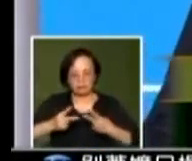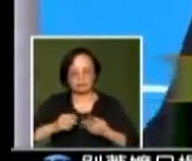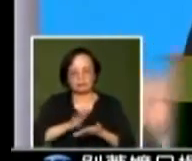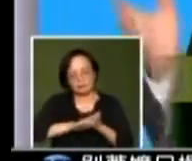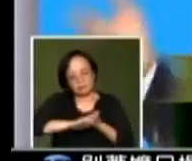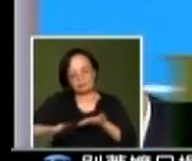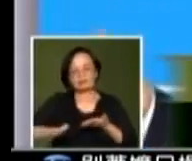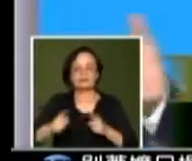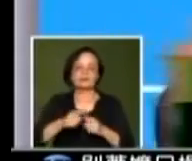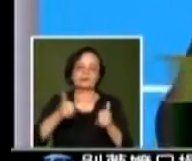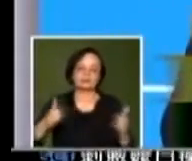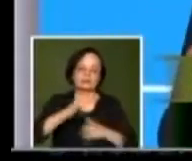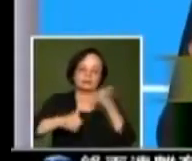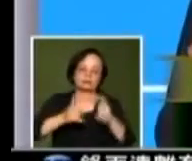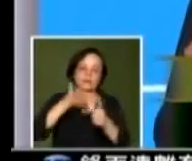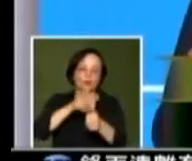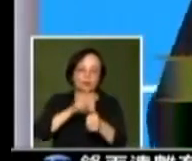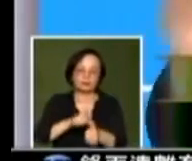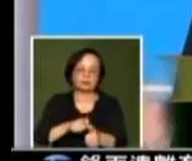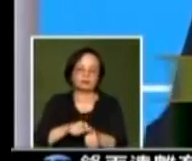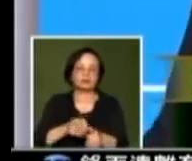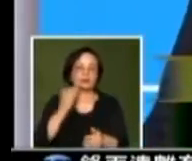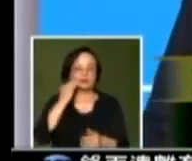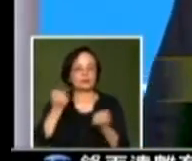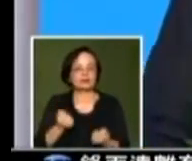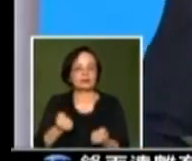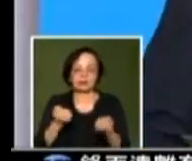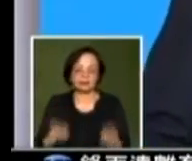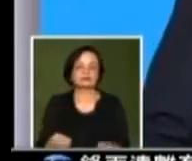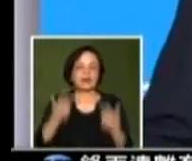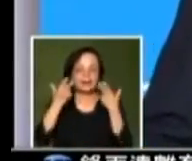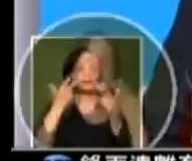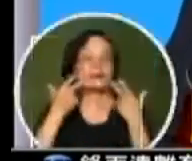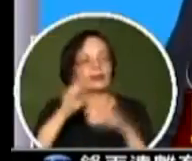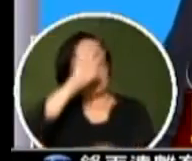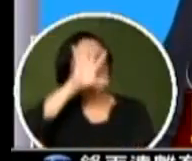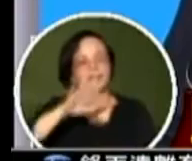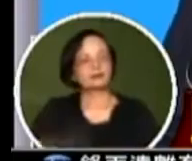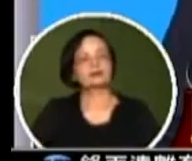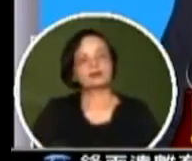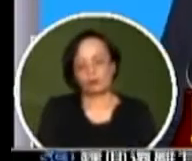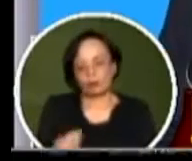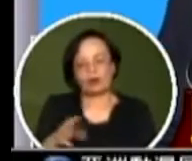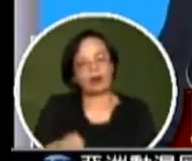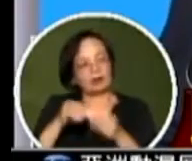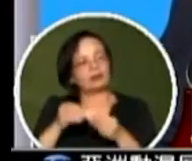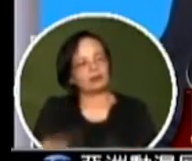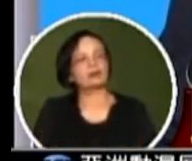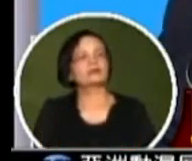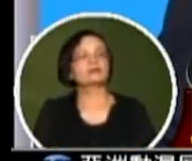姓生活问题，但你今在野党你要安怎？所以我头拄啊有讲起啦吼，即、這个咱嘛买使来推